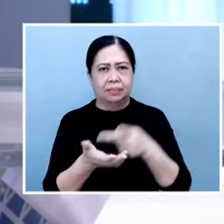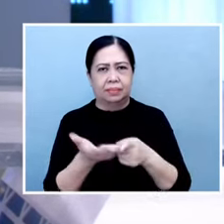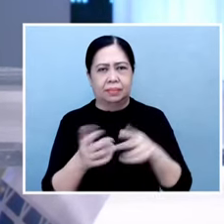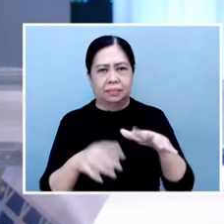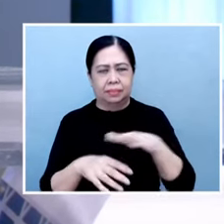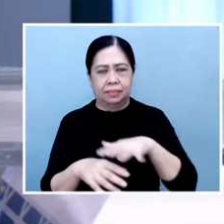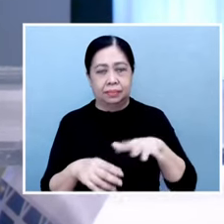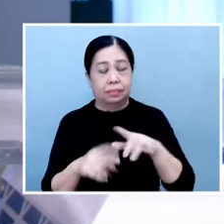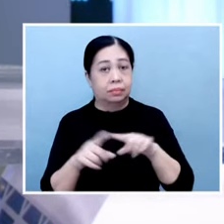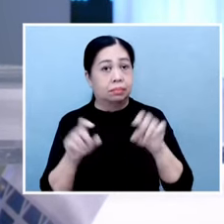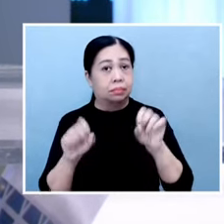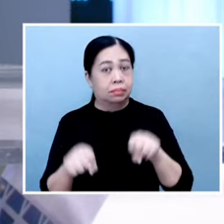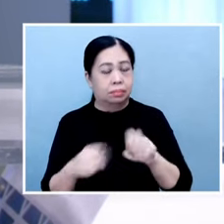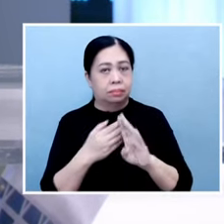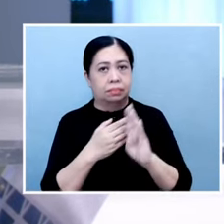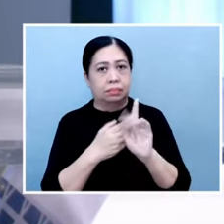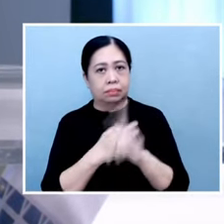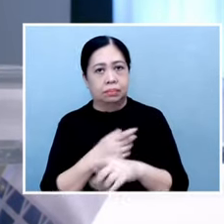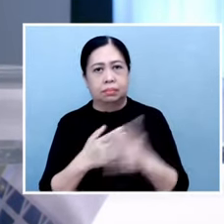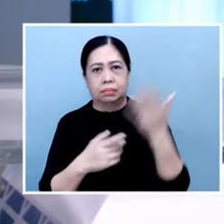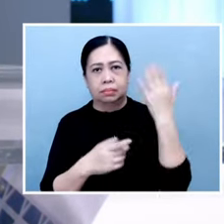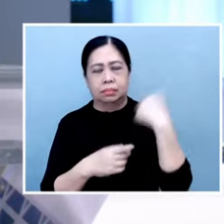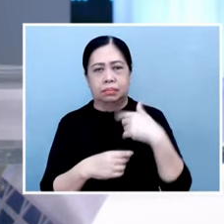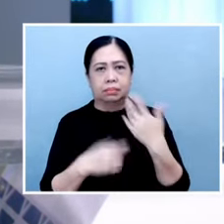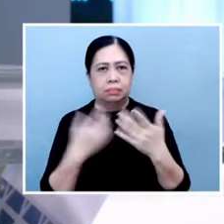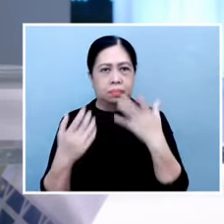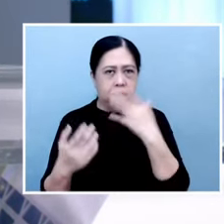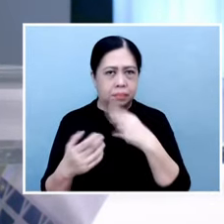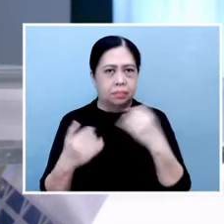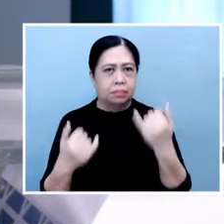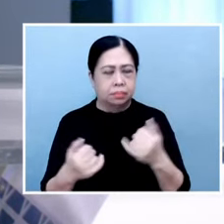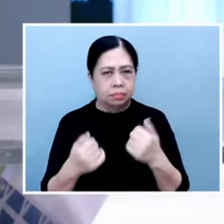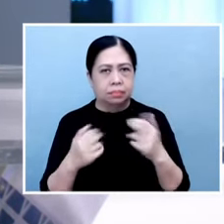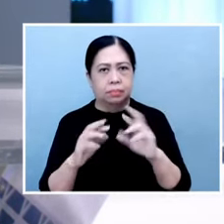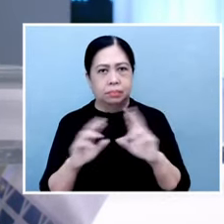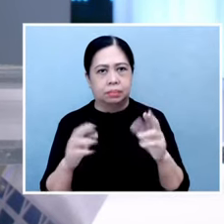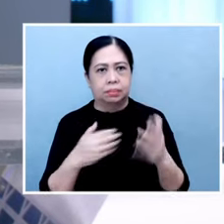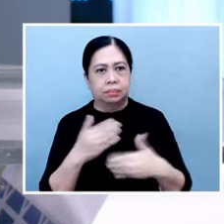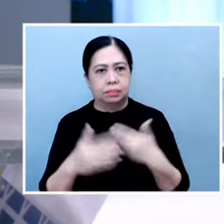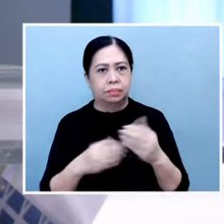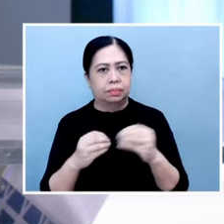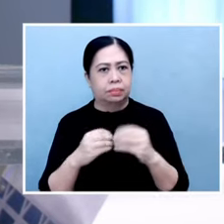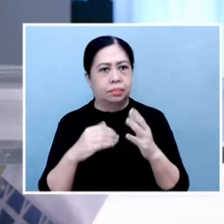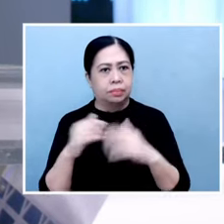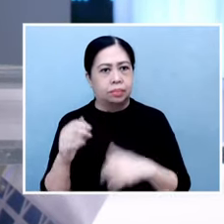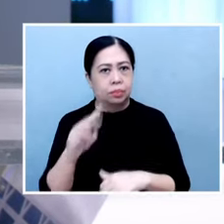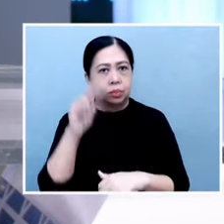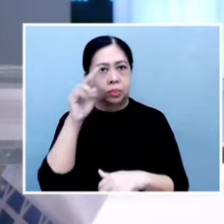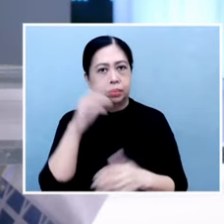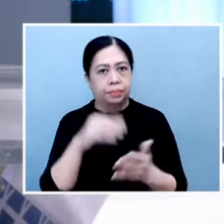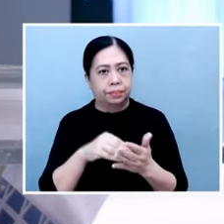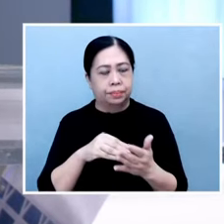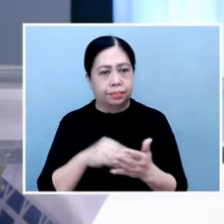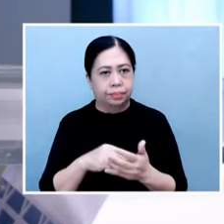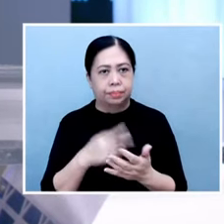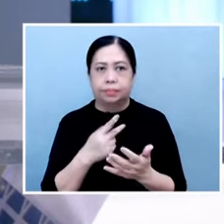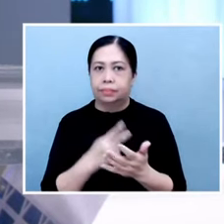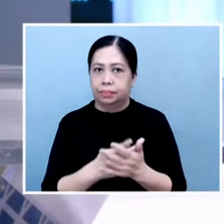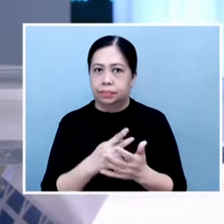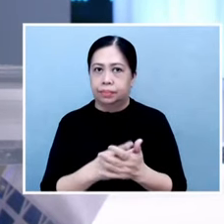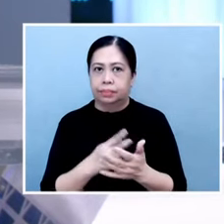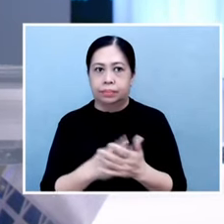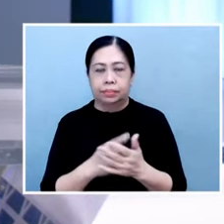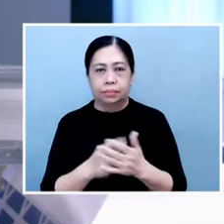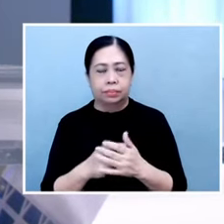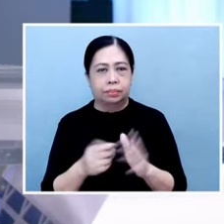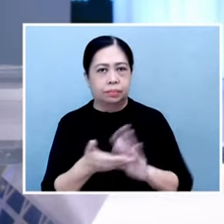Pero posibleng maibalik ito sa dating sigla ngayong maarangkada na ang mahigit sa 2 billion peso na sewage